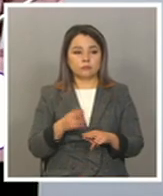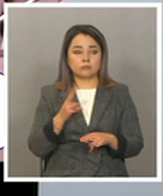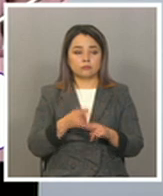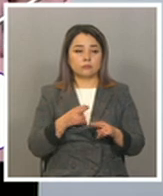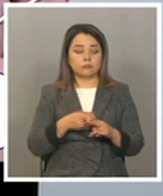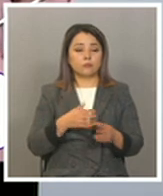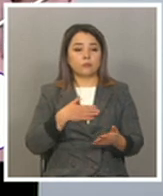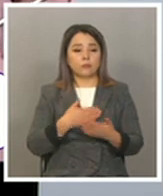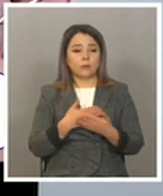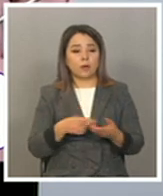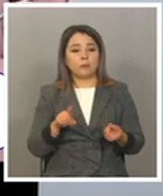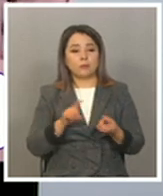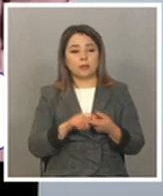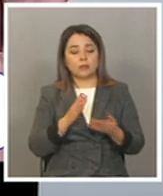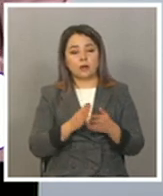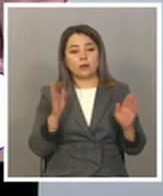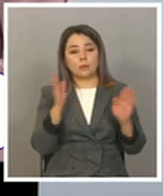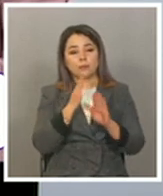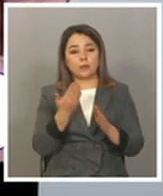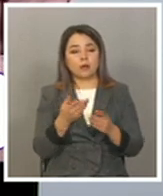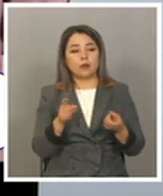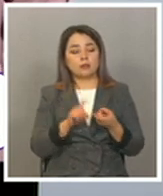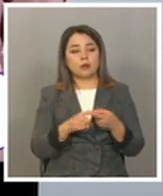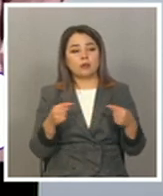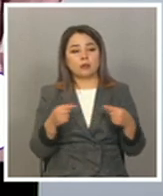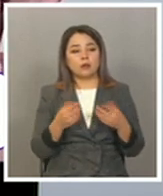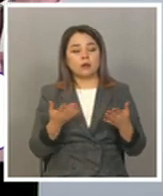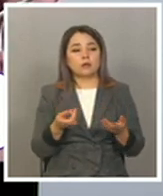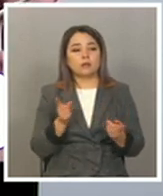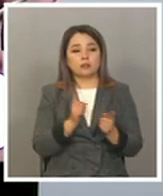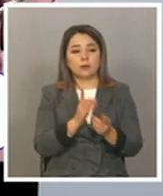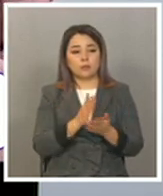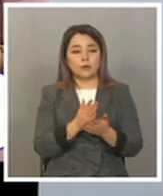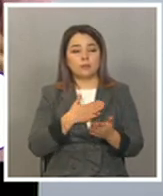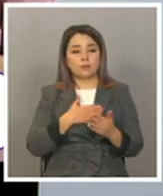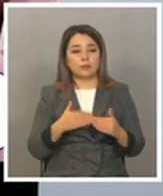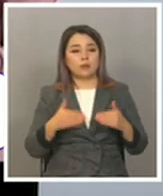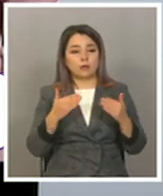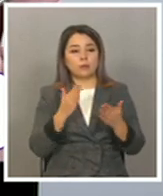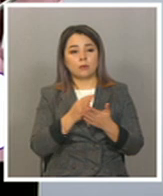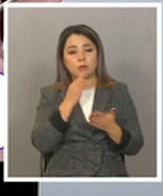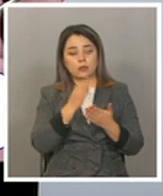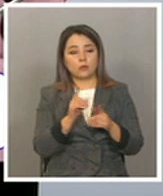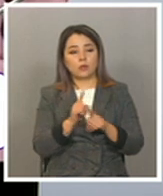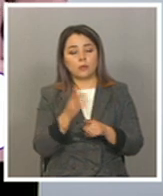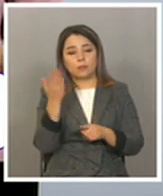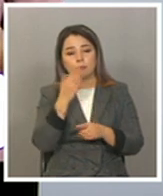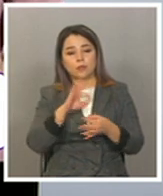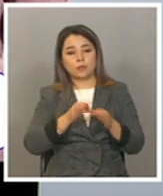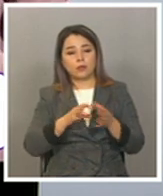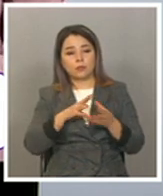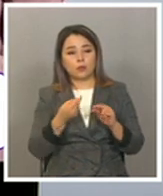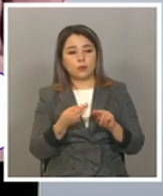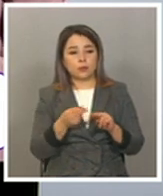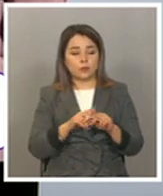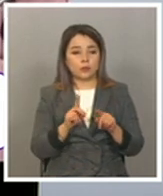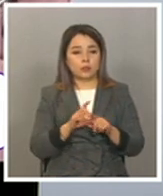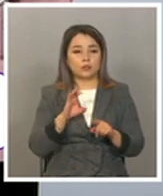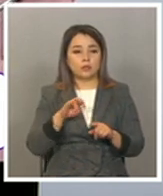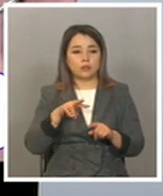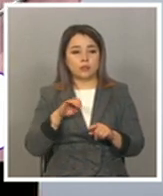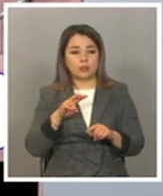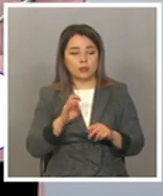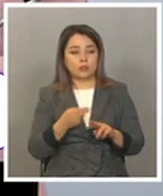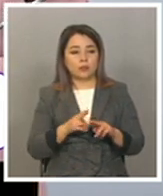Белсенділігіне байланысты табиғатта қалай кездеседі? Яғни, біз сіз жоғарыдағы бейнеролик арқылы сілтілік металдардың